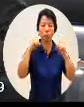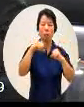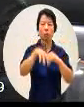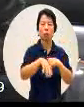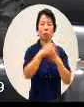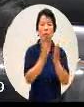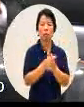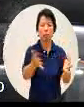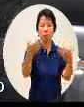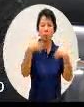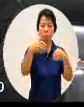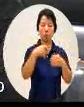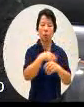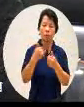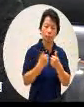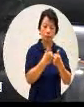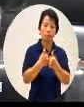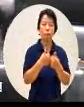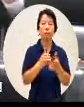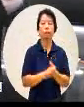都叫來那開個會